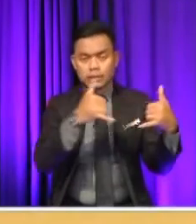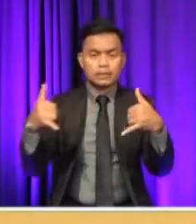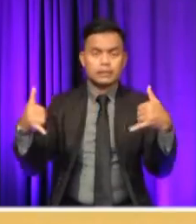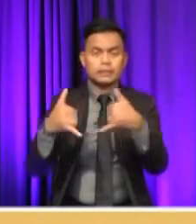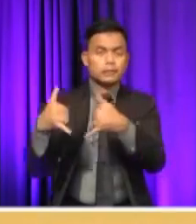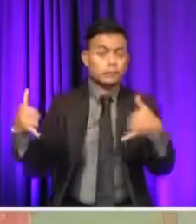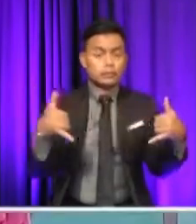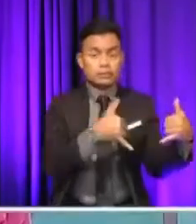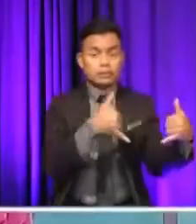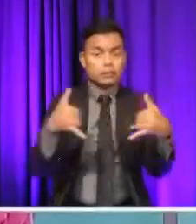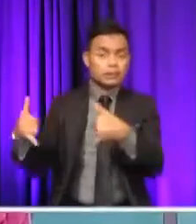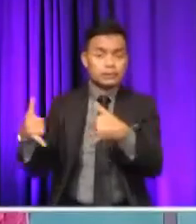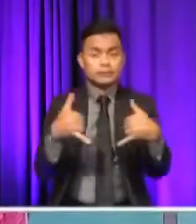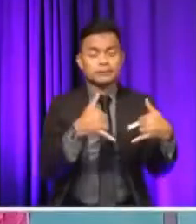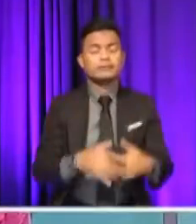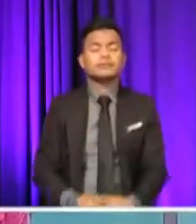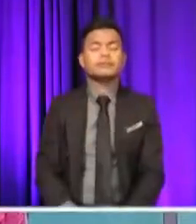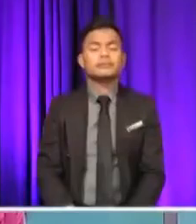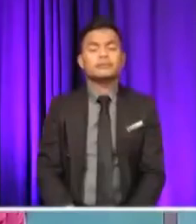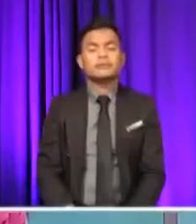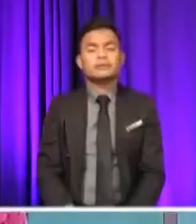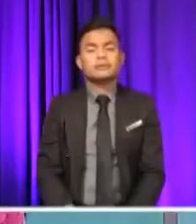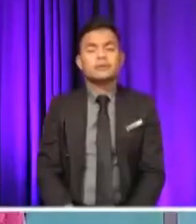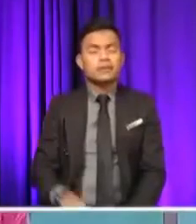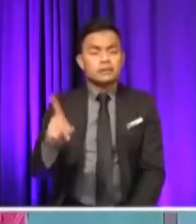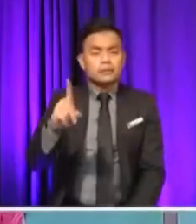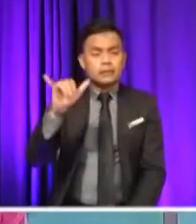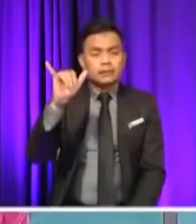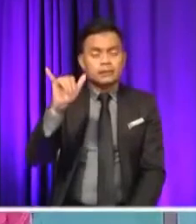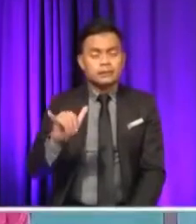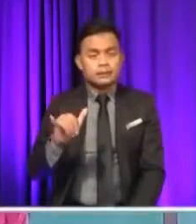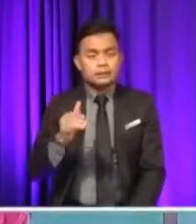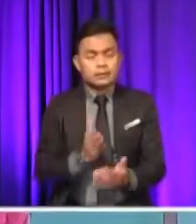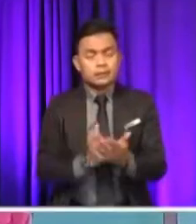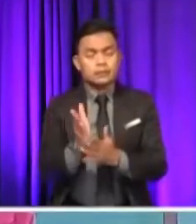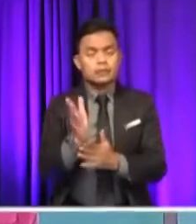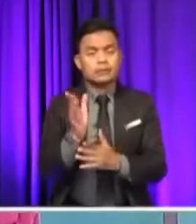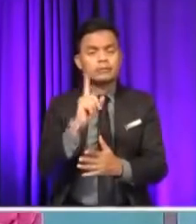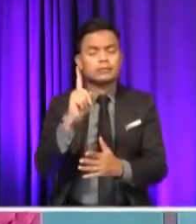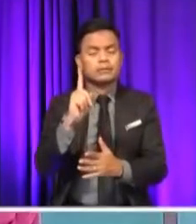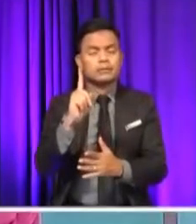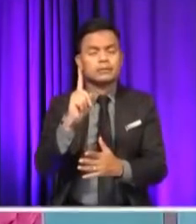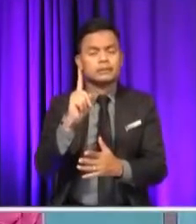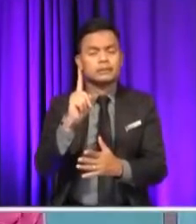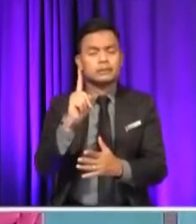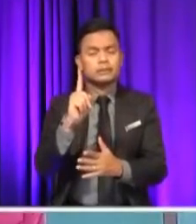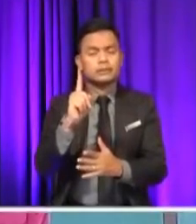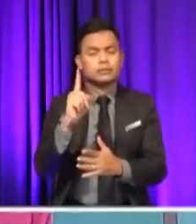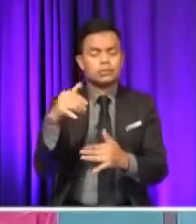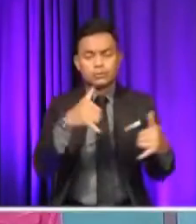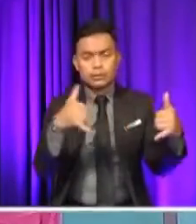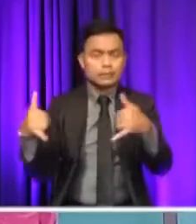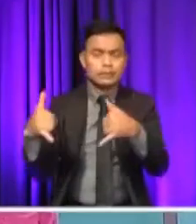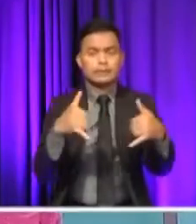pasti dia punya ciri-ciri motor tu. Yang mana motor arus terus, yang mana satu motor arus ulang-alik. Dan kalau soalan macam